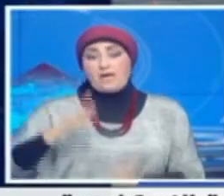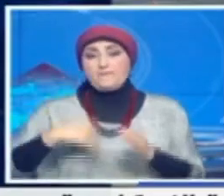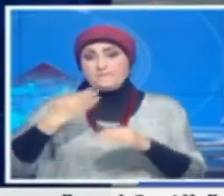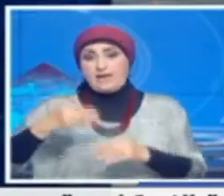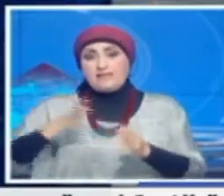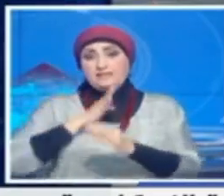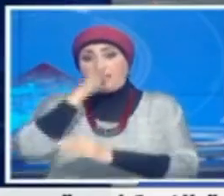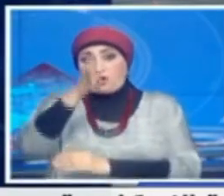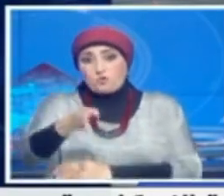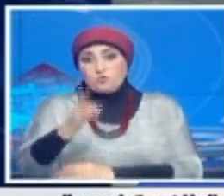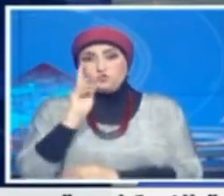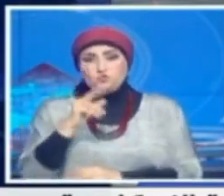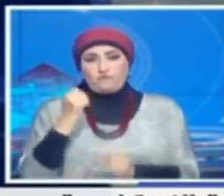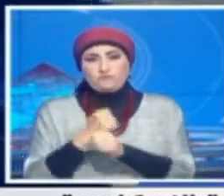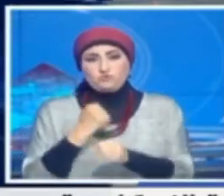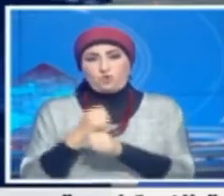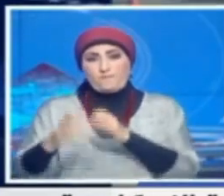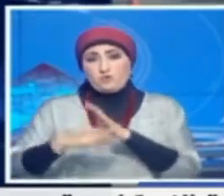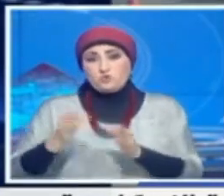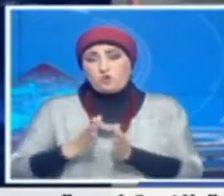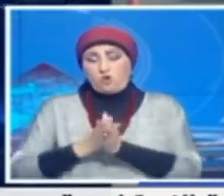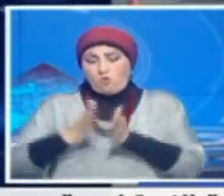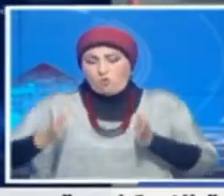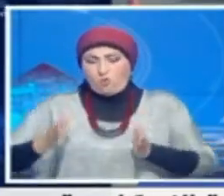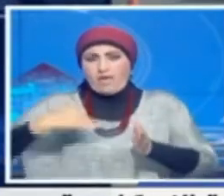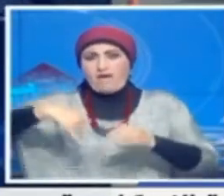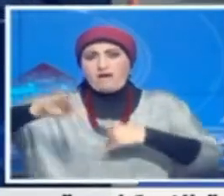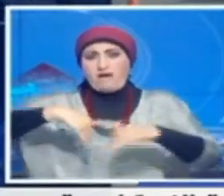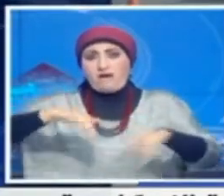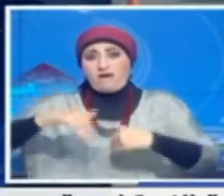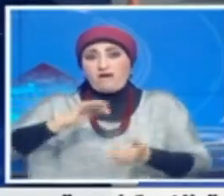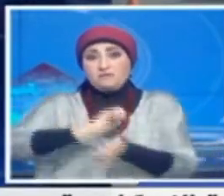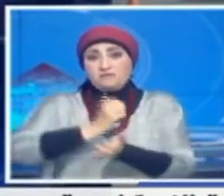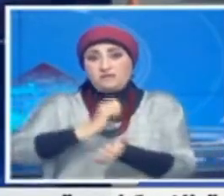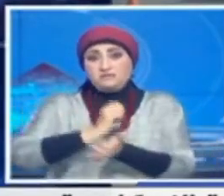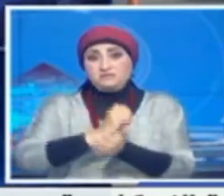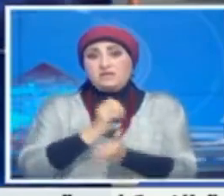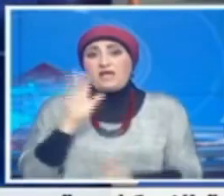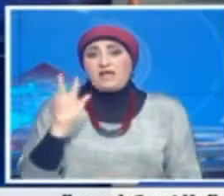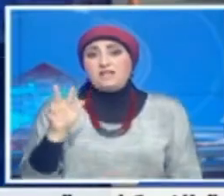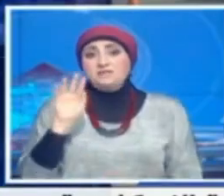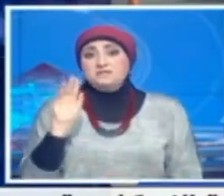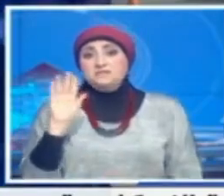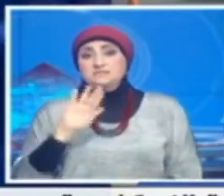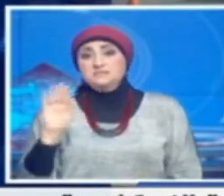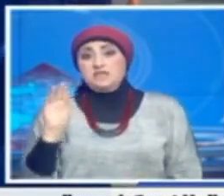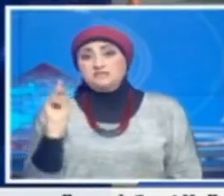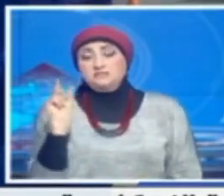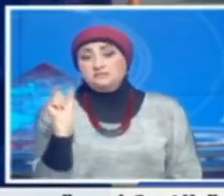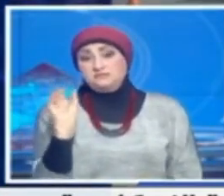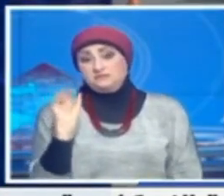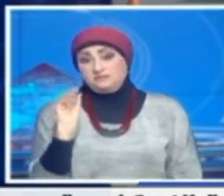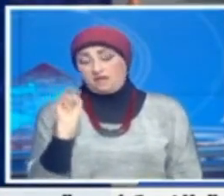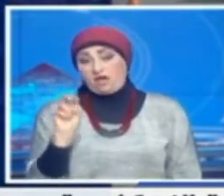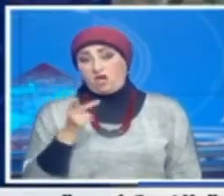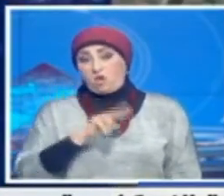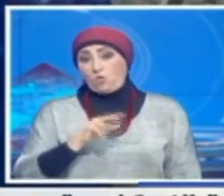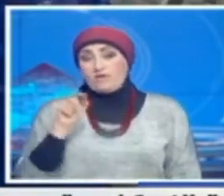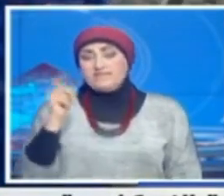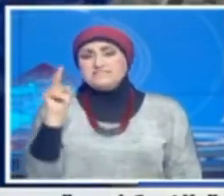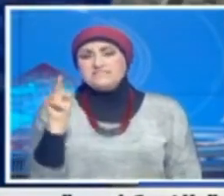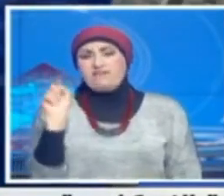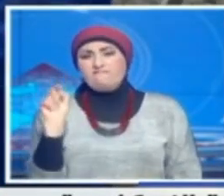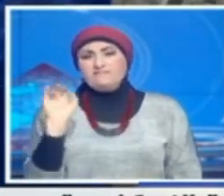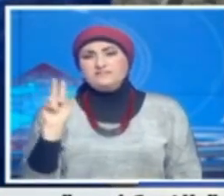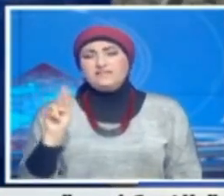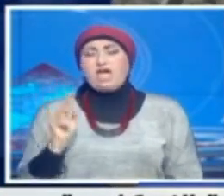الوزير لمتابعة معدلات تنفيذ مشروع ازدواج محور طنطا الصنطة زفت الجديد، كما تابع وزير النقل المرحلة